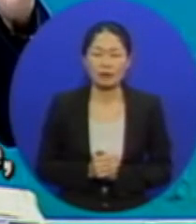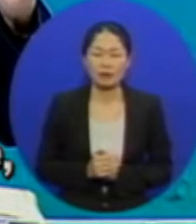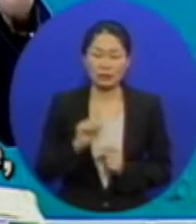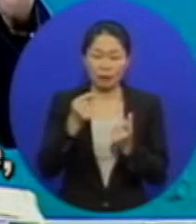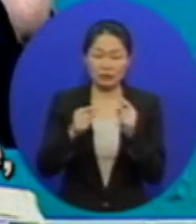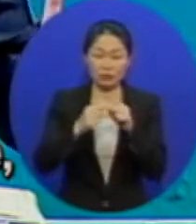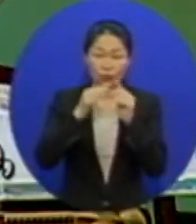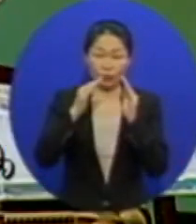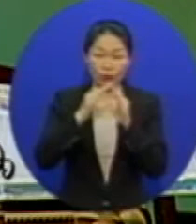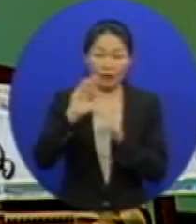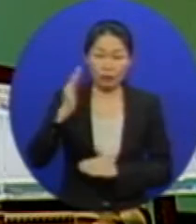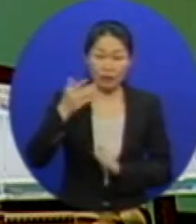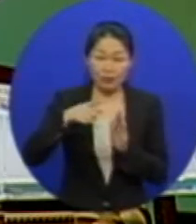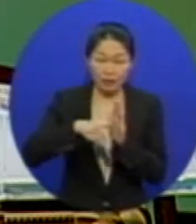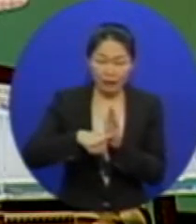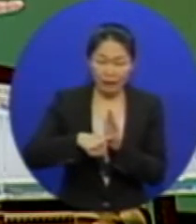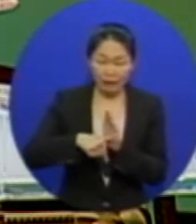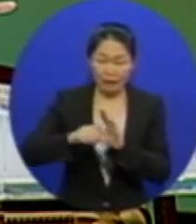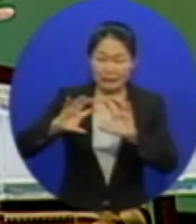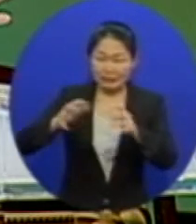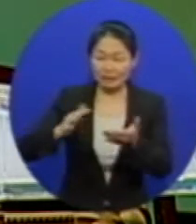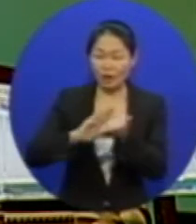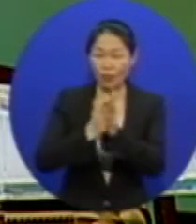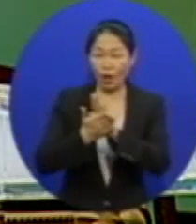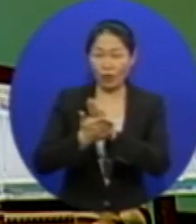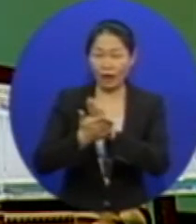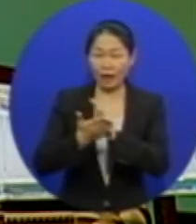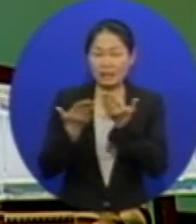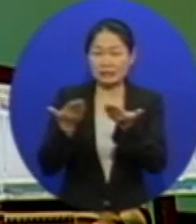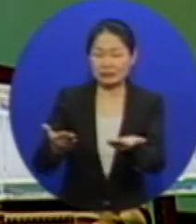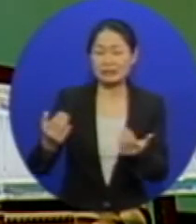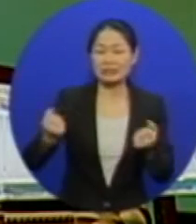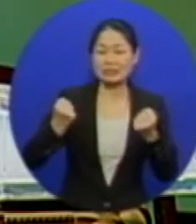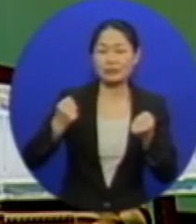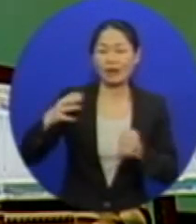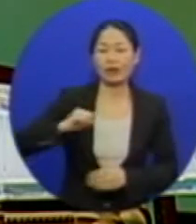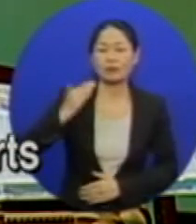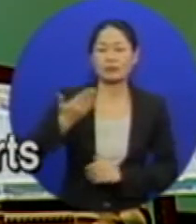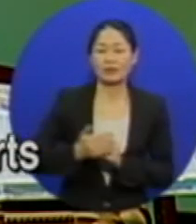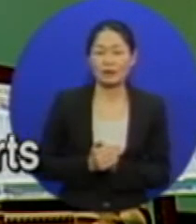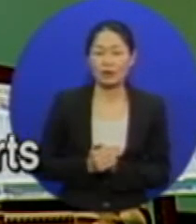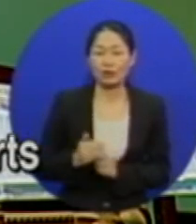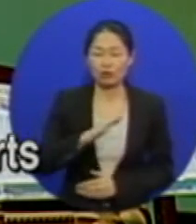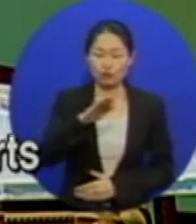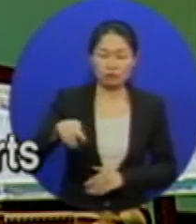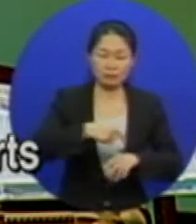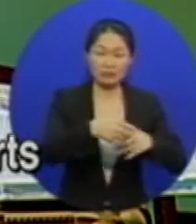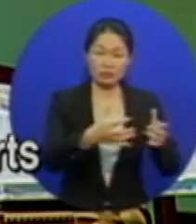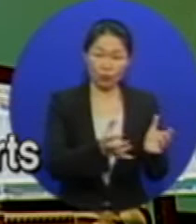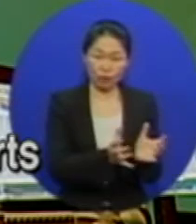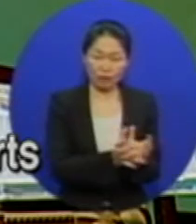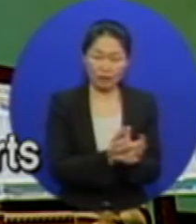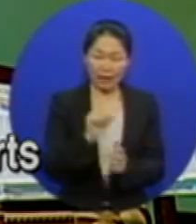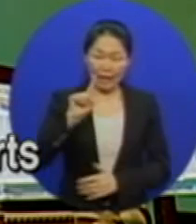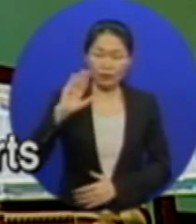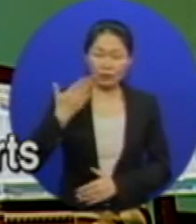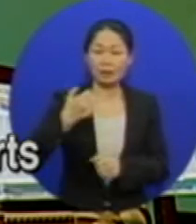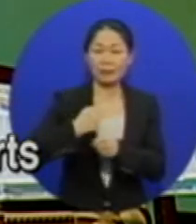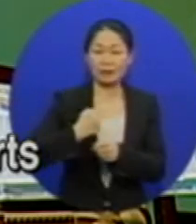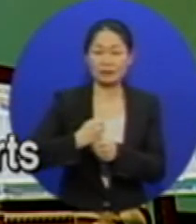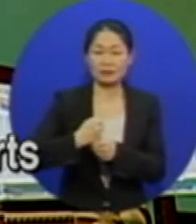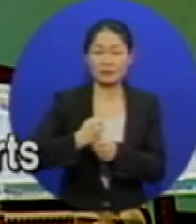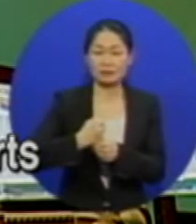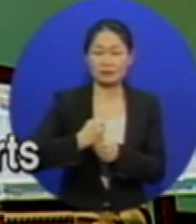그런 교회가 되어질 때 세상을 변화시킬 수 있는 힘을 갖게 되어 교회는 우리 민족을 하나 되게 만든